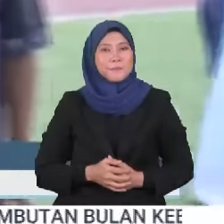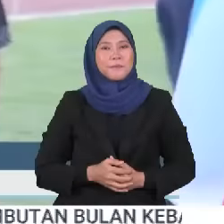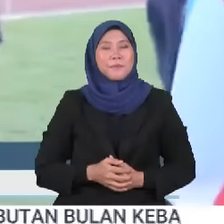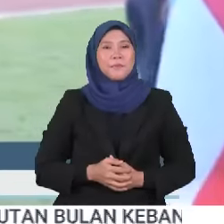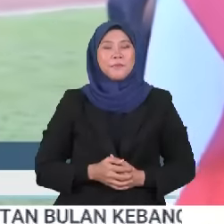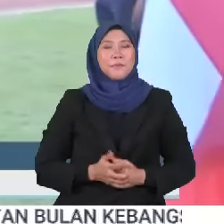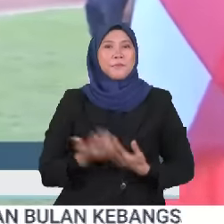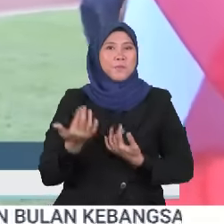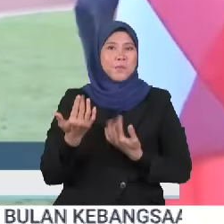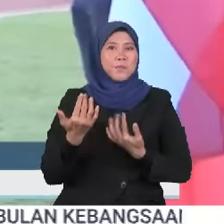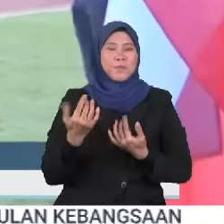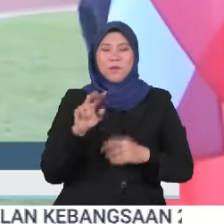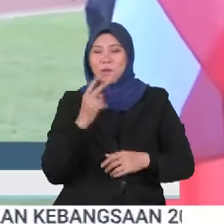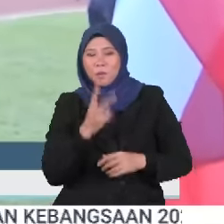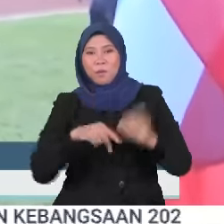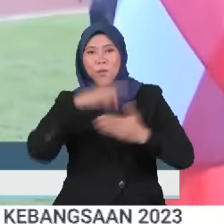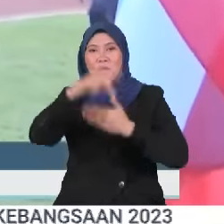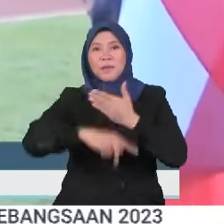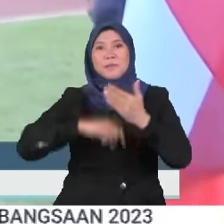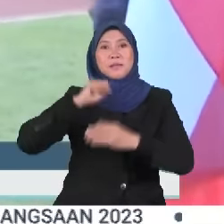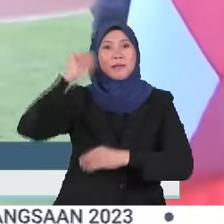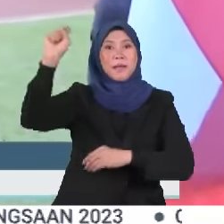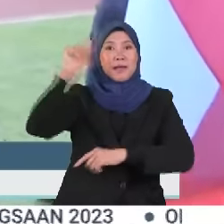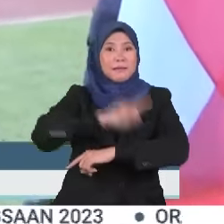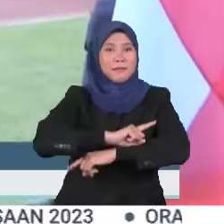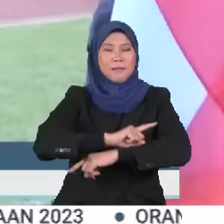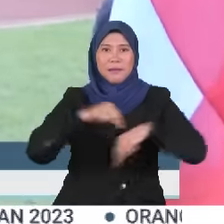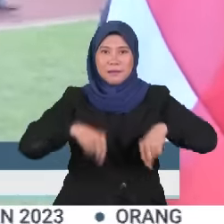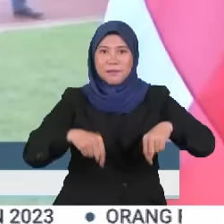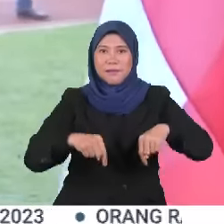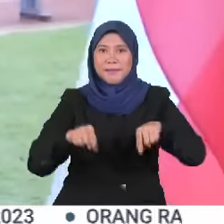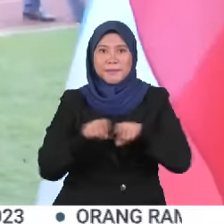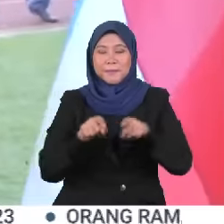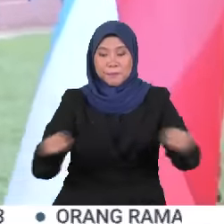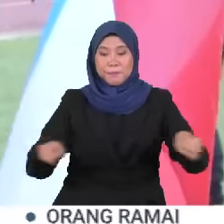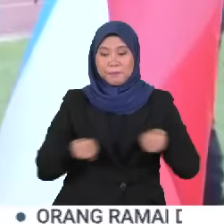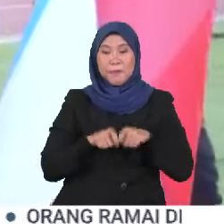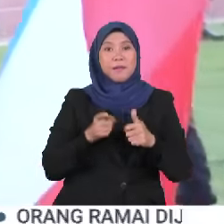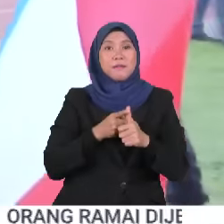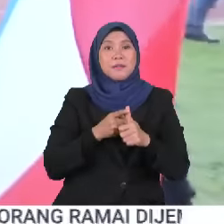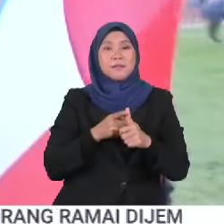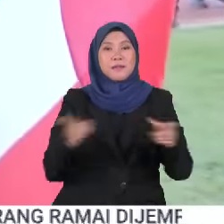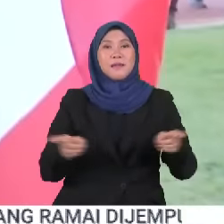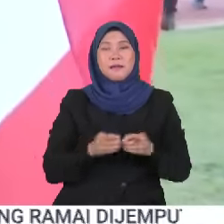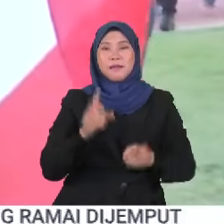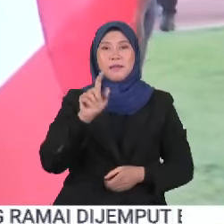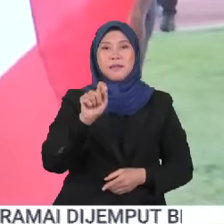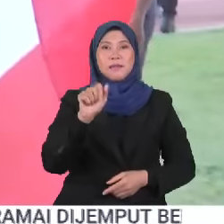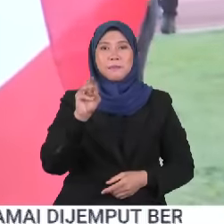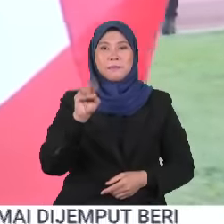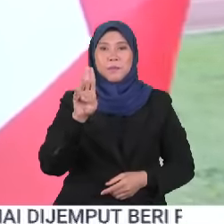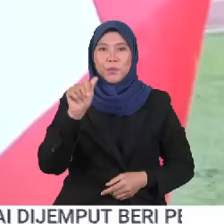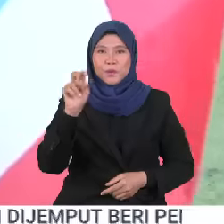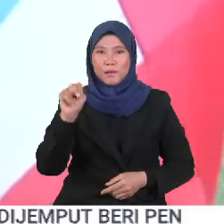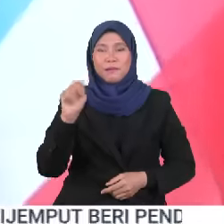nantikan Di manakah sambutan sabandi akan berlangsung seperti mana pada hari ini lokasi pertama adalah di daerah Tambunan dan lokasi